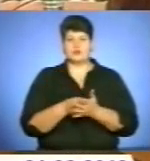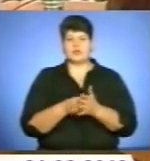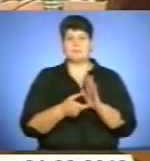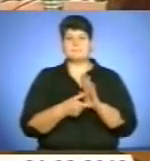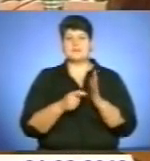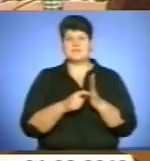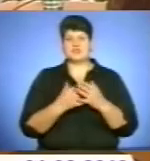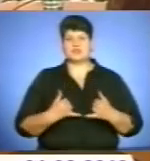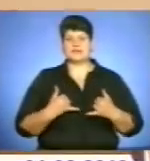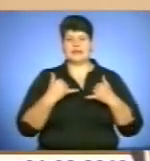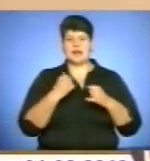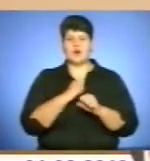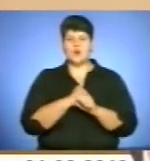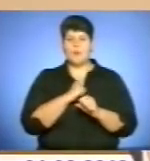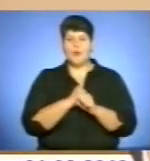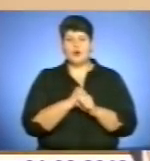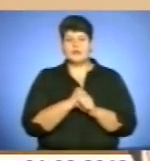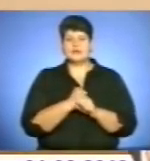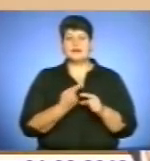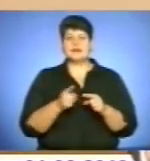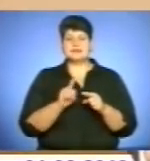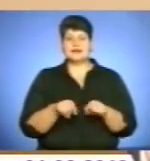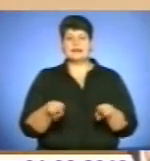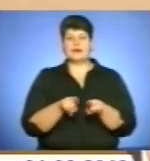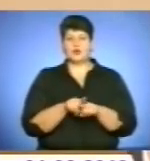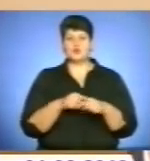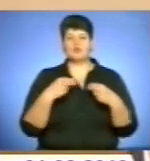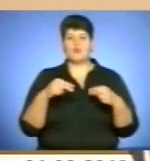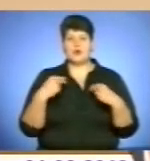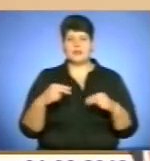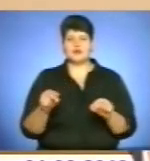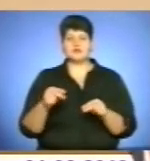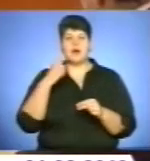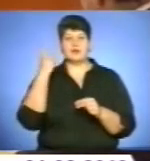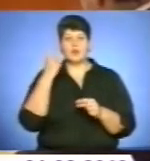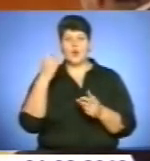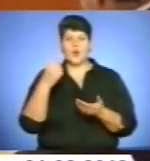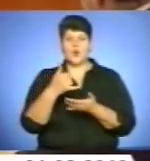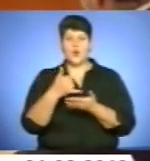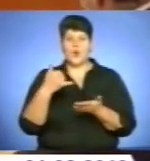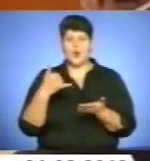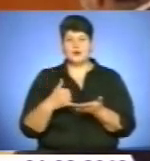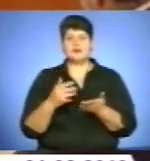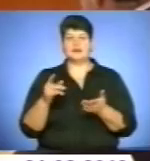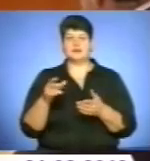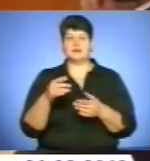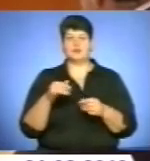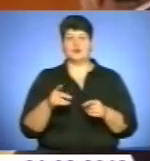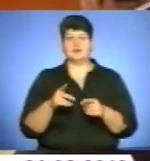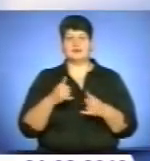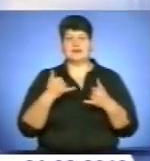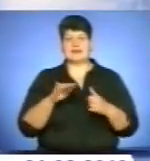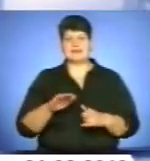Проблемним питанням прем'єр вважає також продаж алкогольних напоїв та тютюнових виробів неповнолітнім.